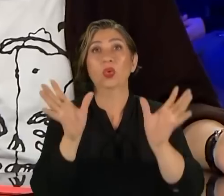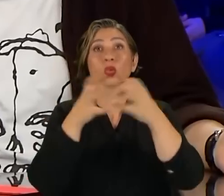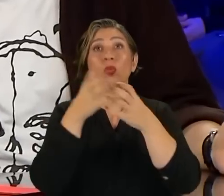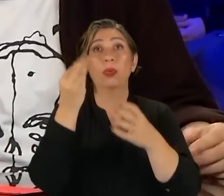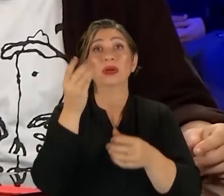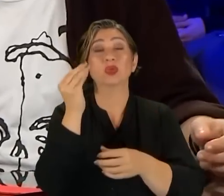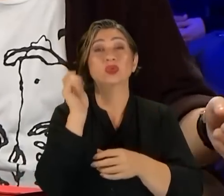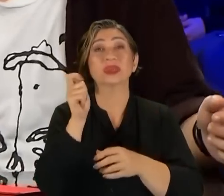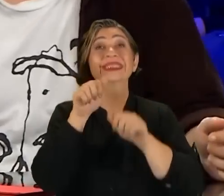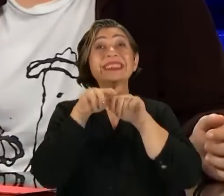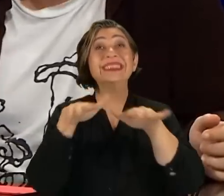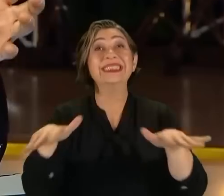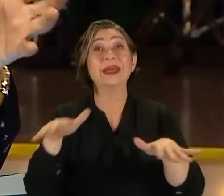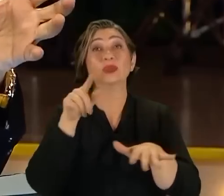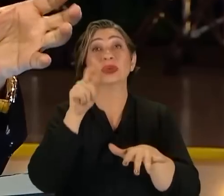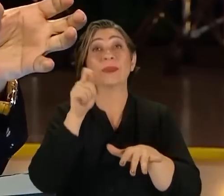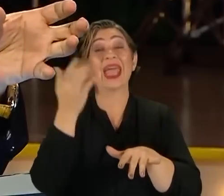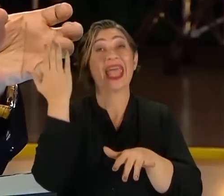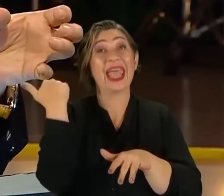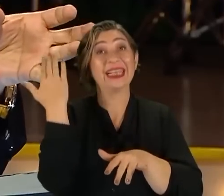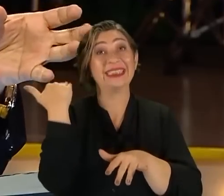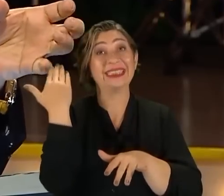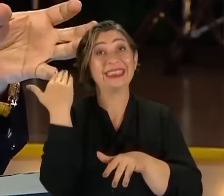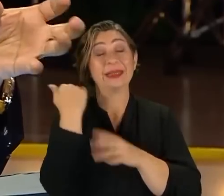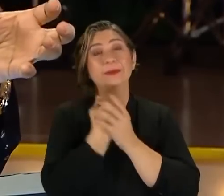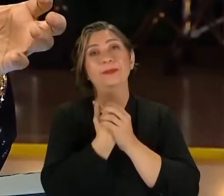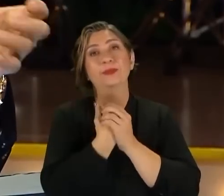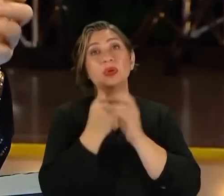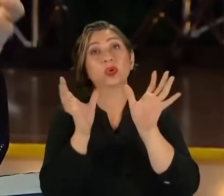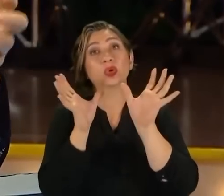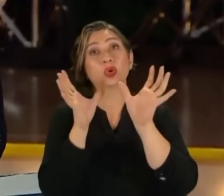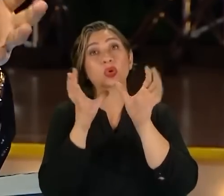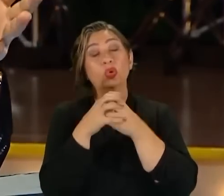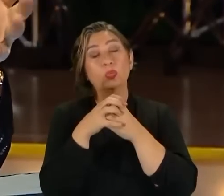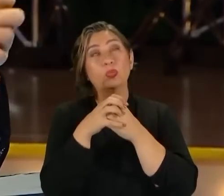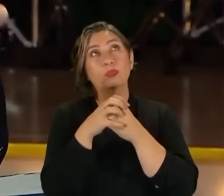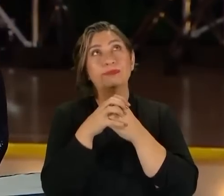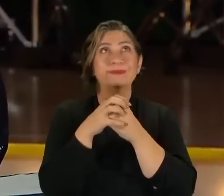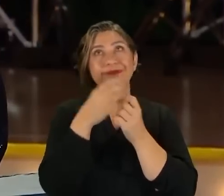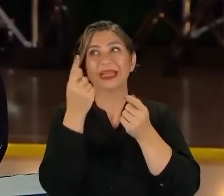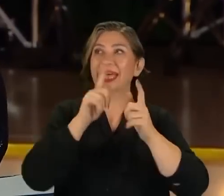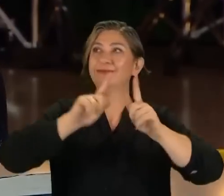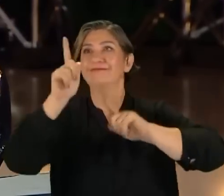olmak çok zor. Sistem de şunu yaptı. Eski gruplar daha isyankar.